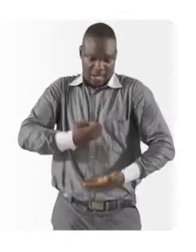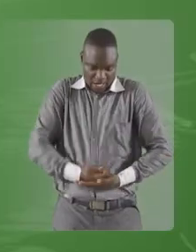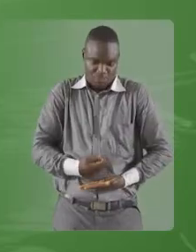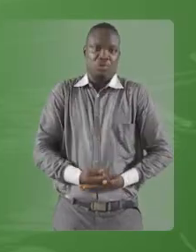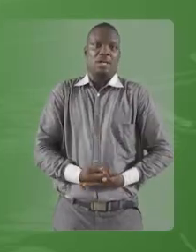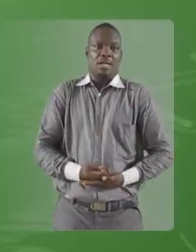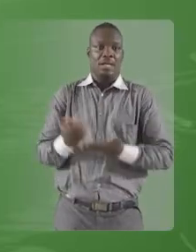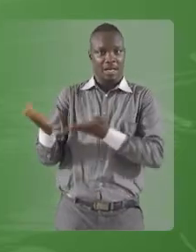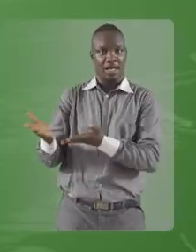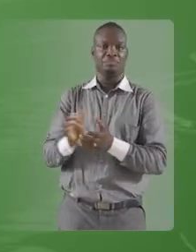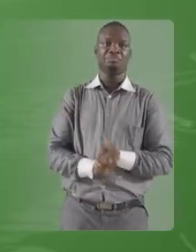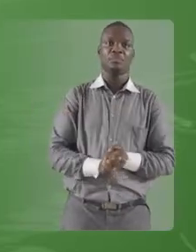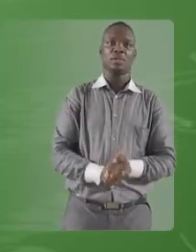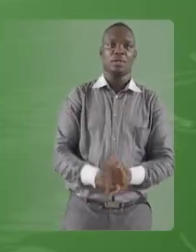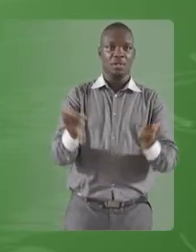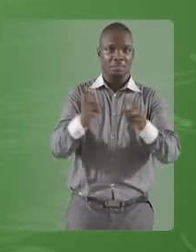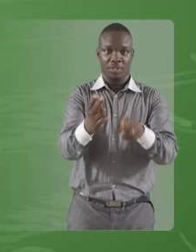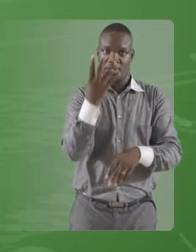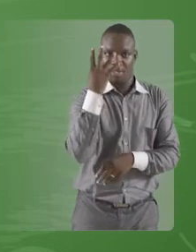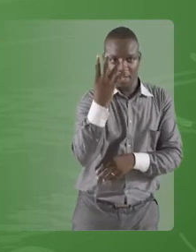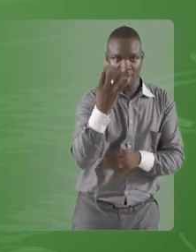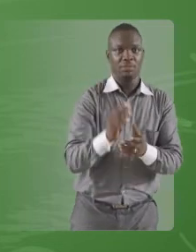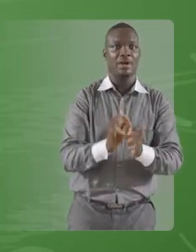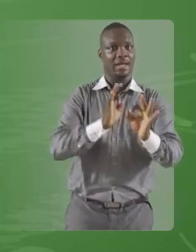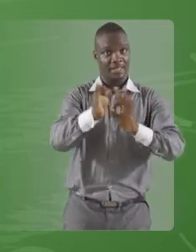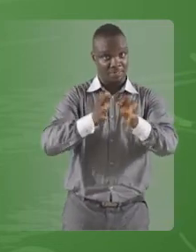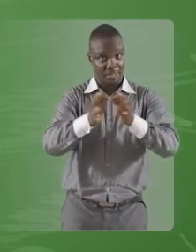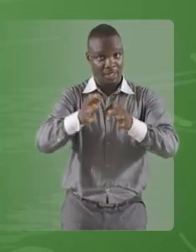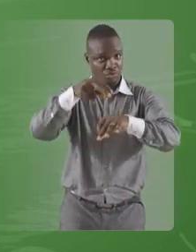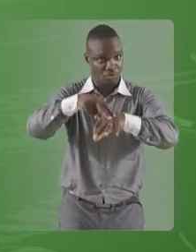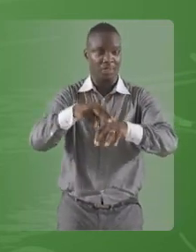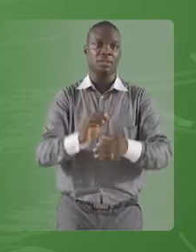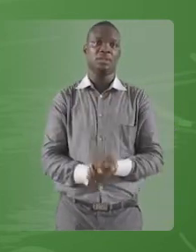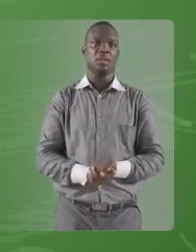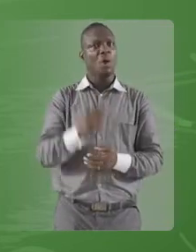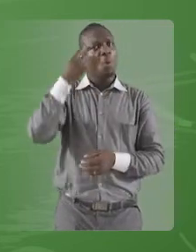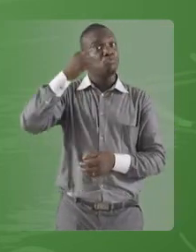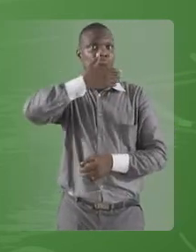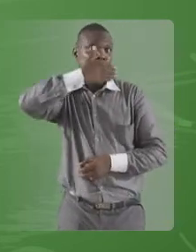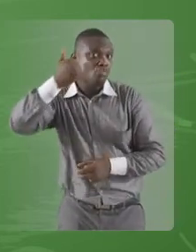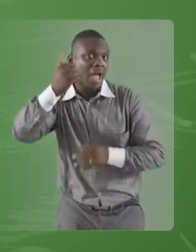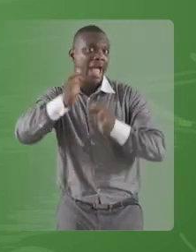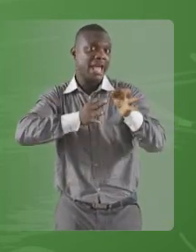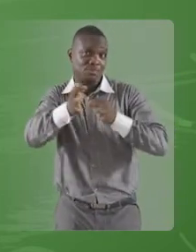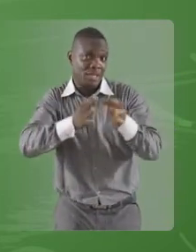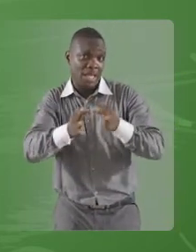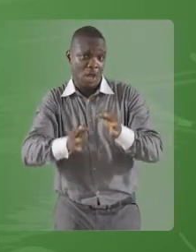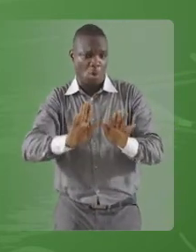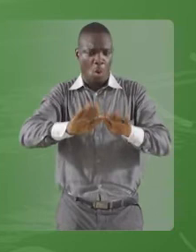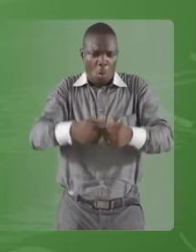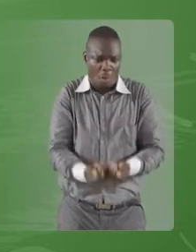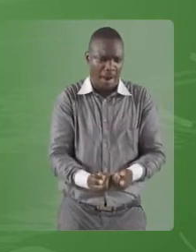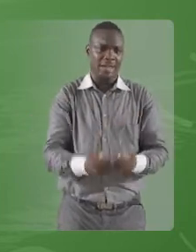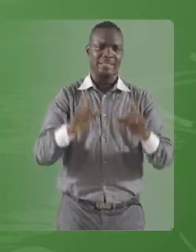embryonnaire. Petit 4, interprétation du grand C. Alors, pour mieux expliquer le passage des cellules